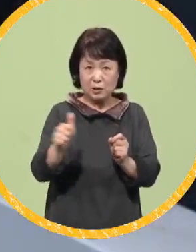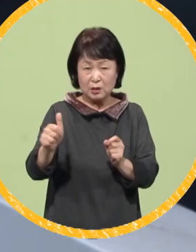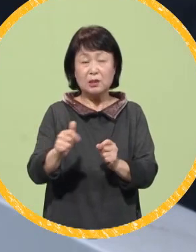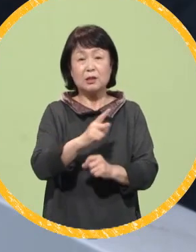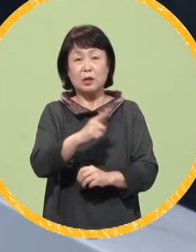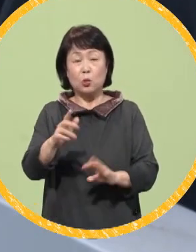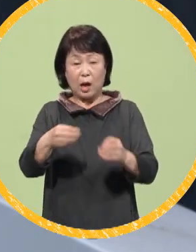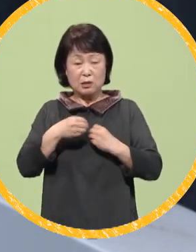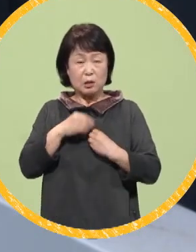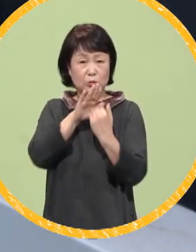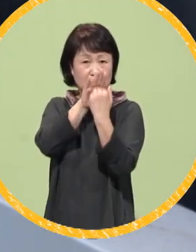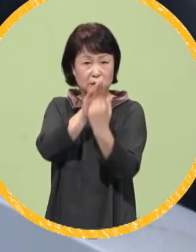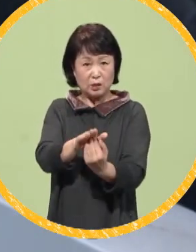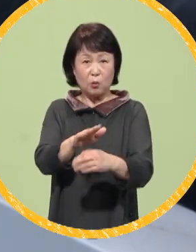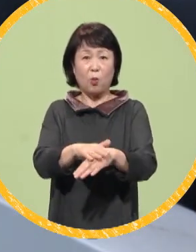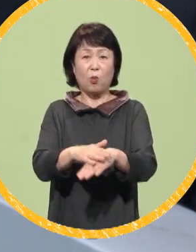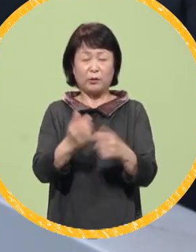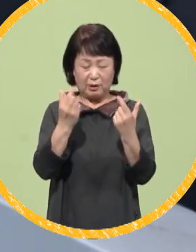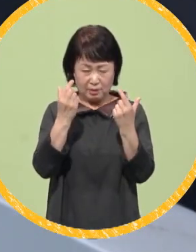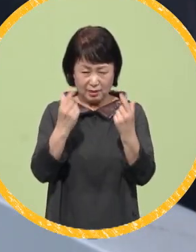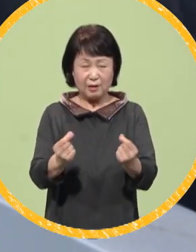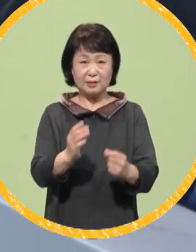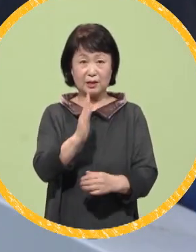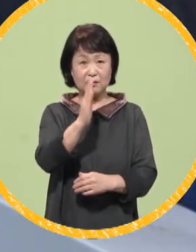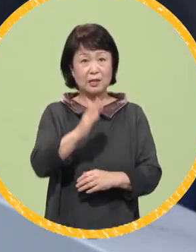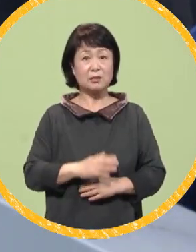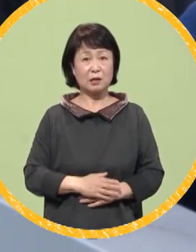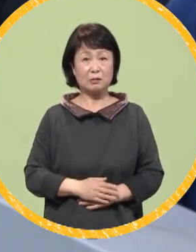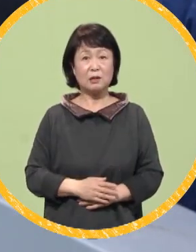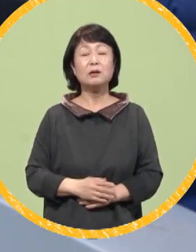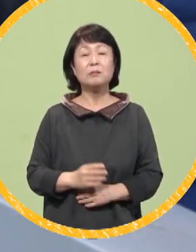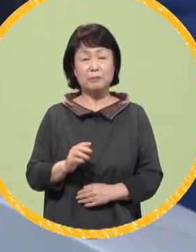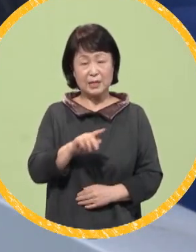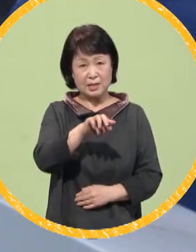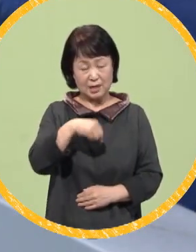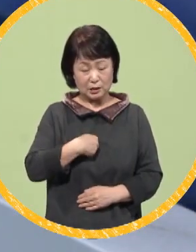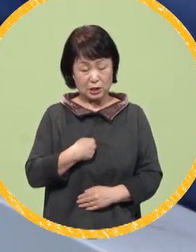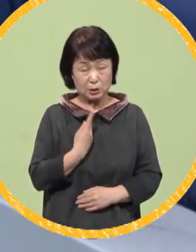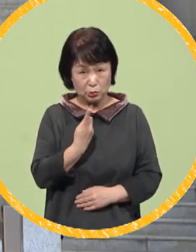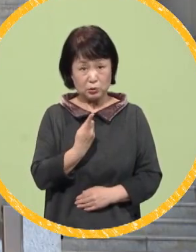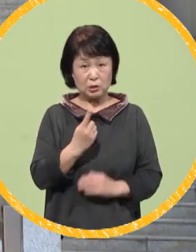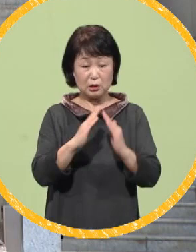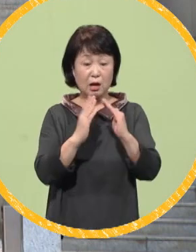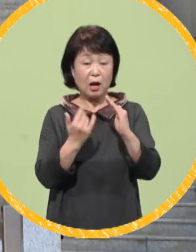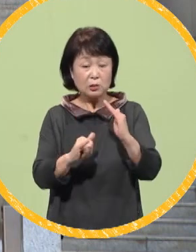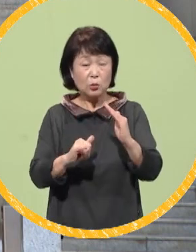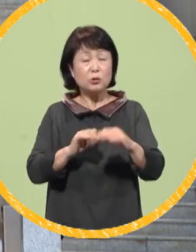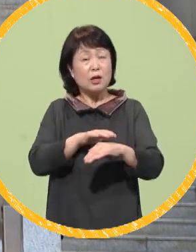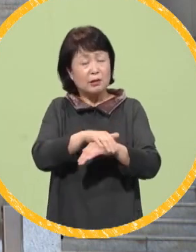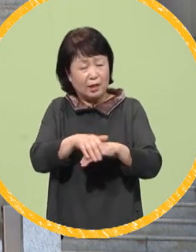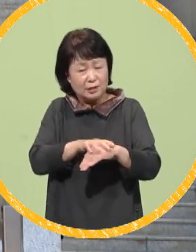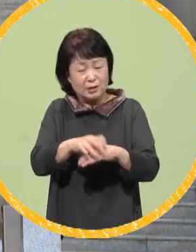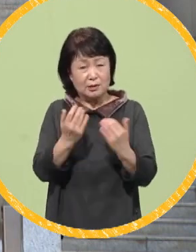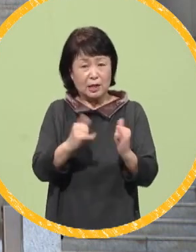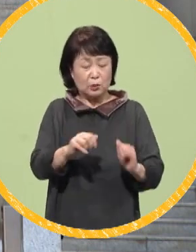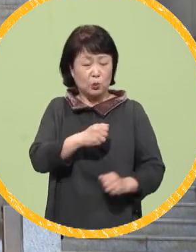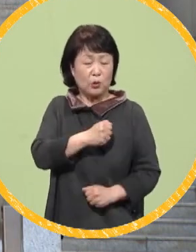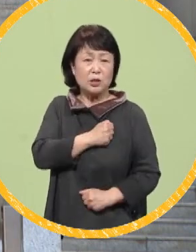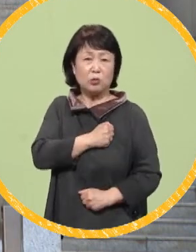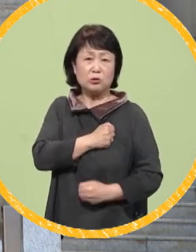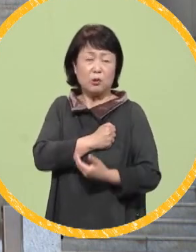徹底してくださいこうした取り組みは皆さん自身やご家族など大切な方々の命を守るためのもの